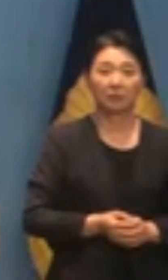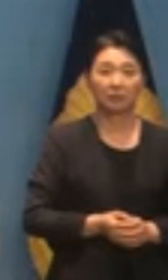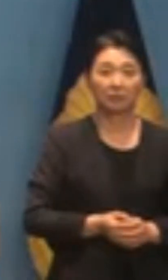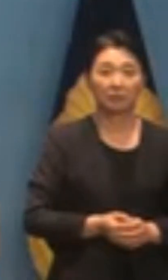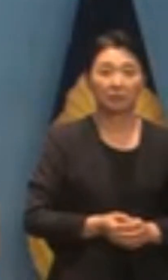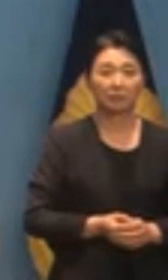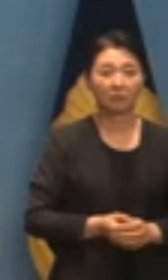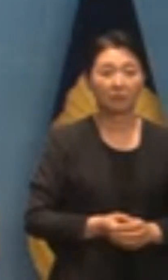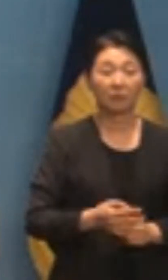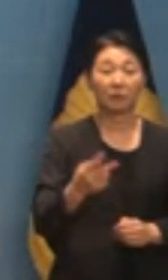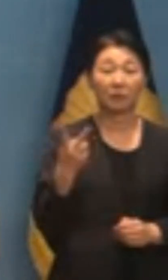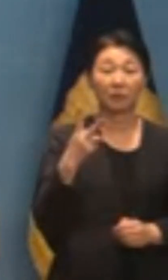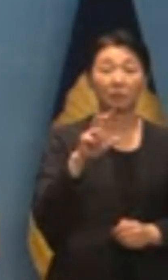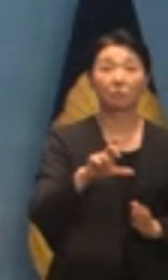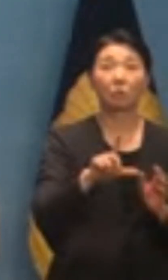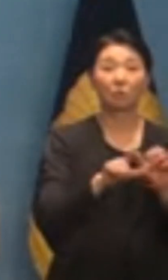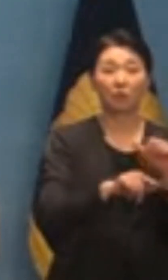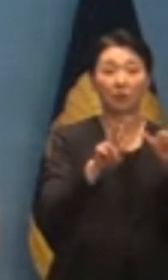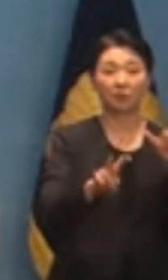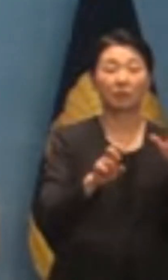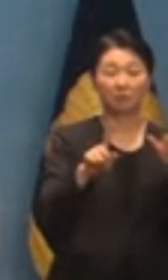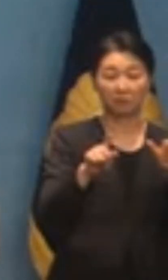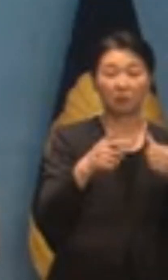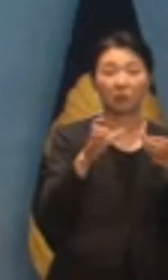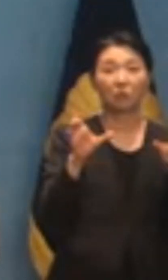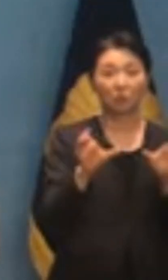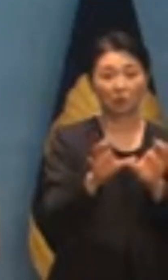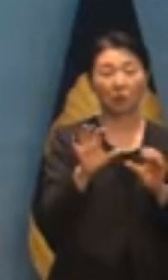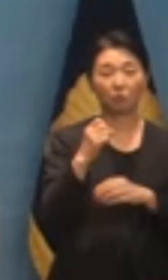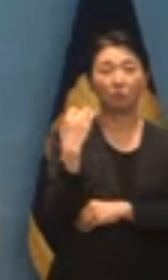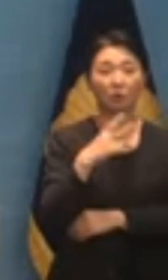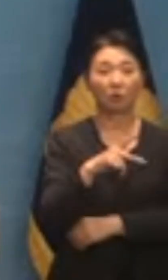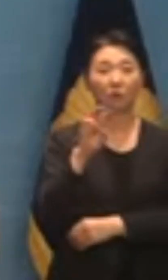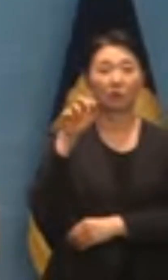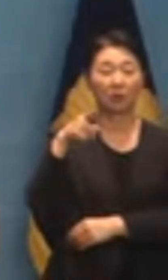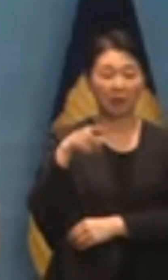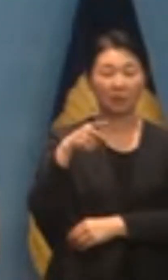2025년 5월 22일 종격신당 국회의원